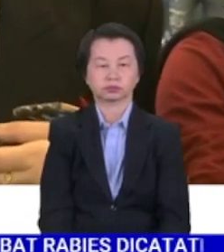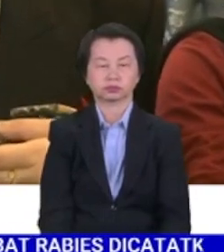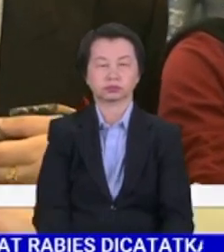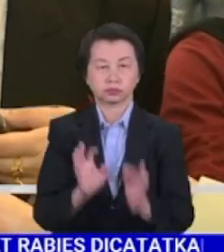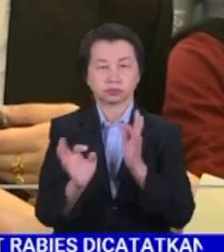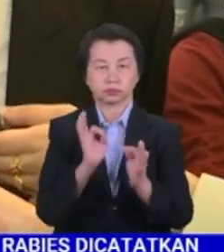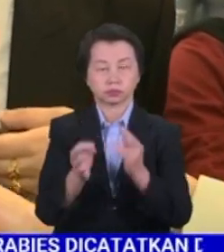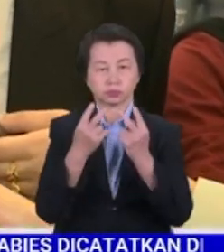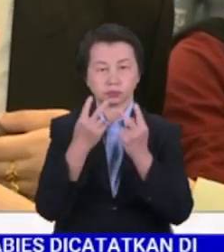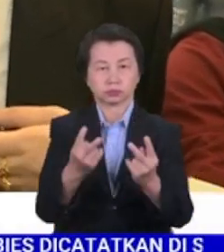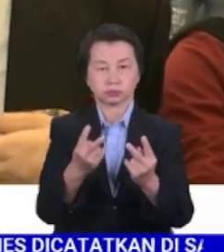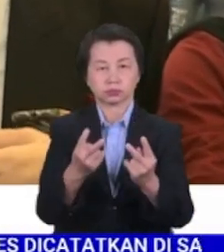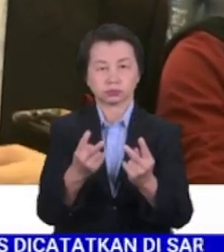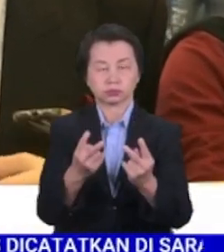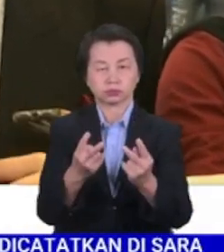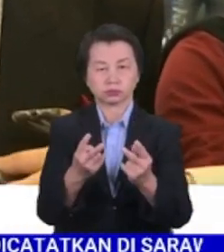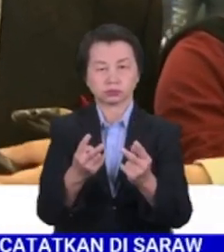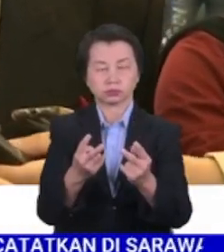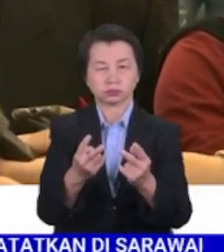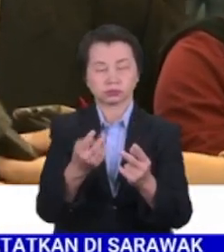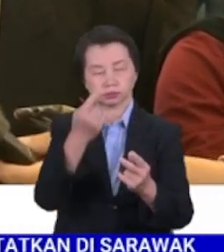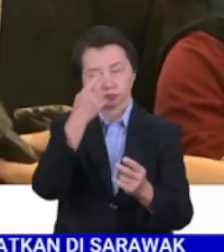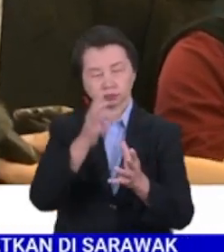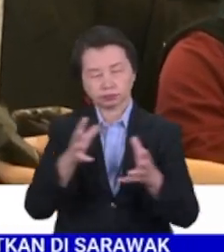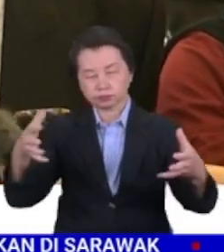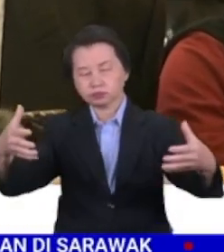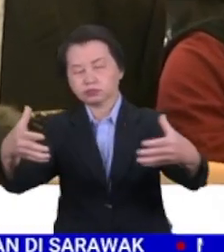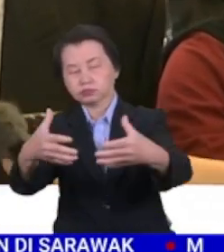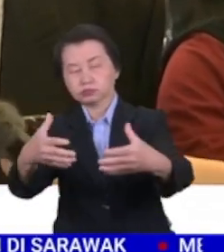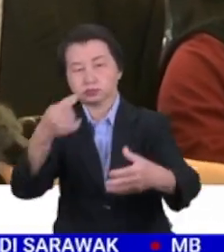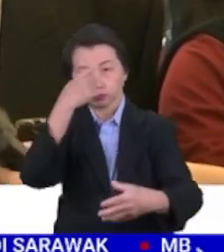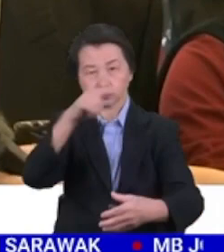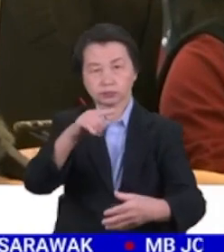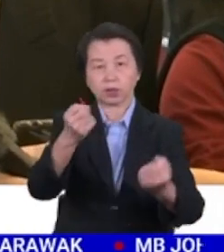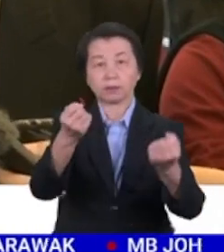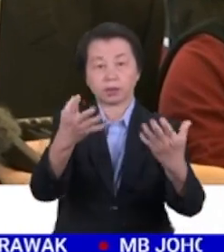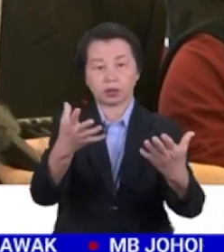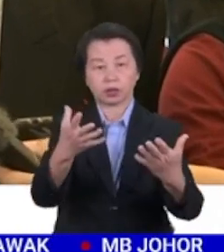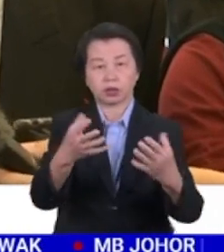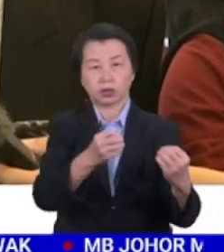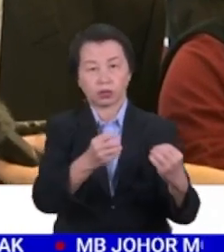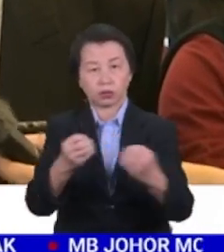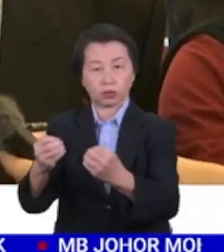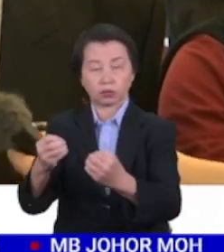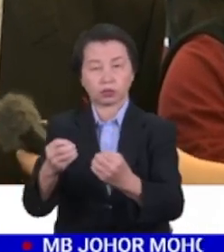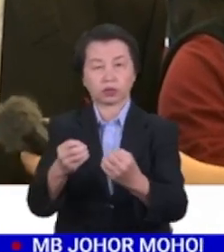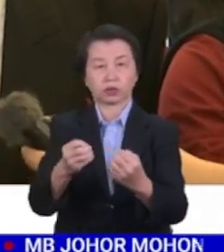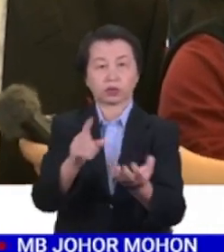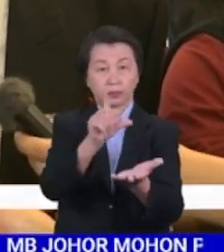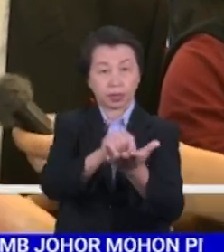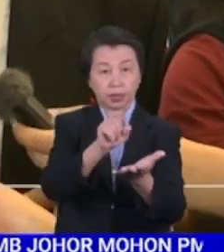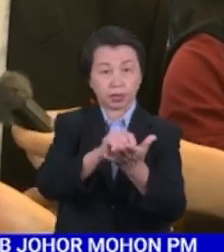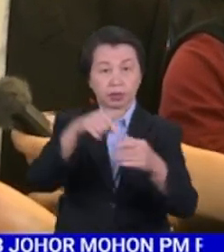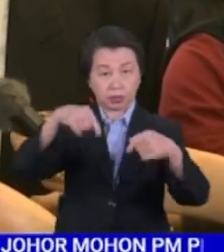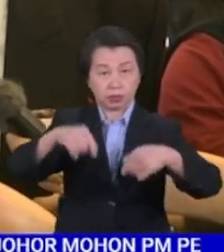Kalau kita lihat ruang lingkup bagi banyak daripada organisasi media di